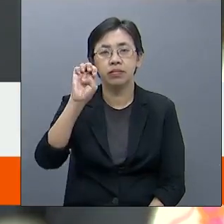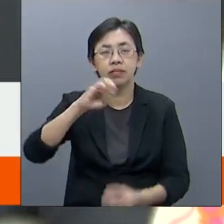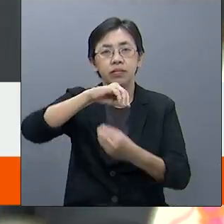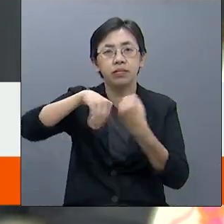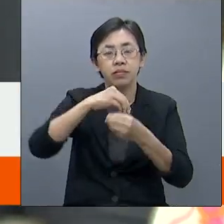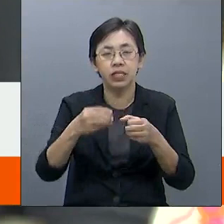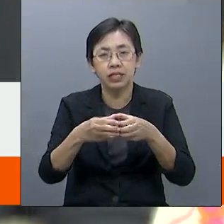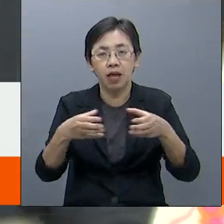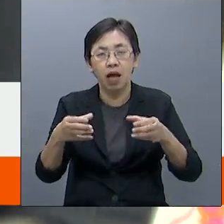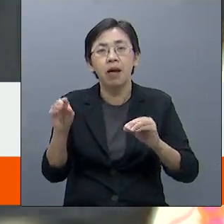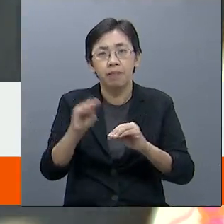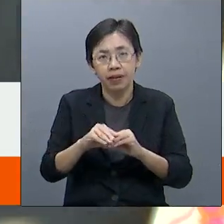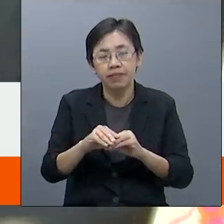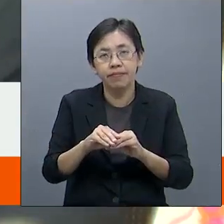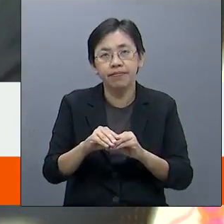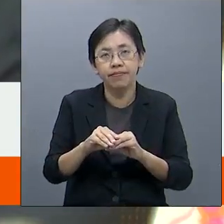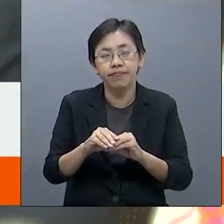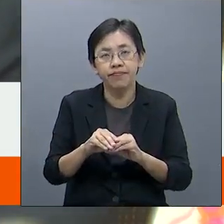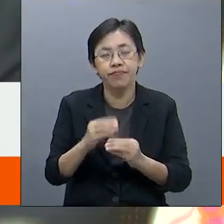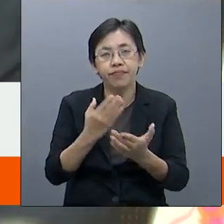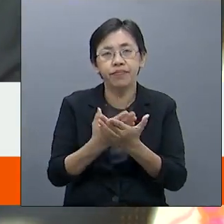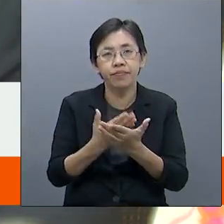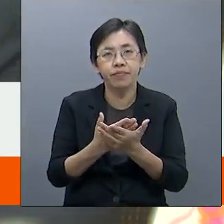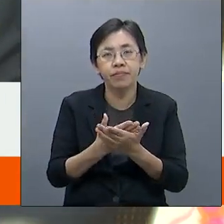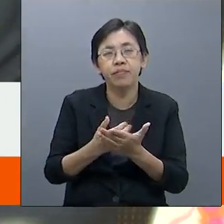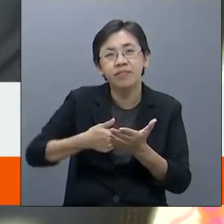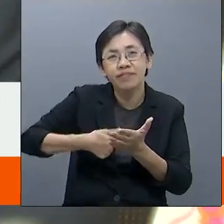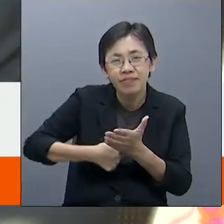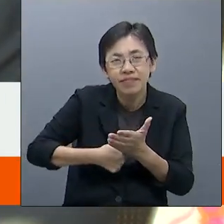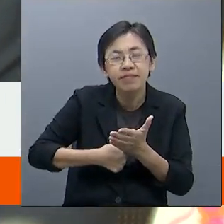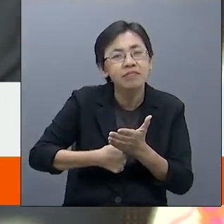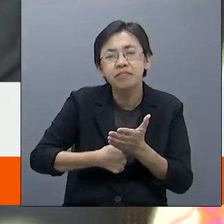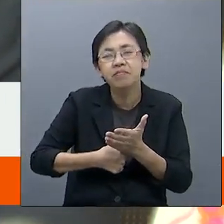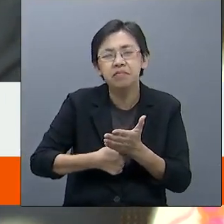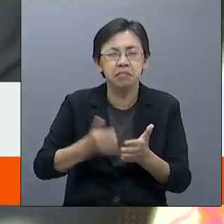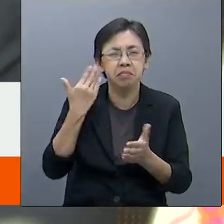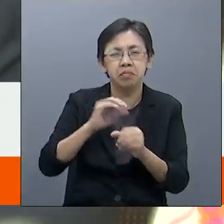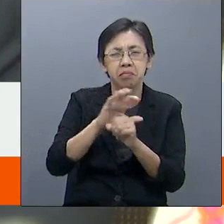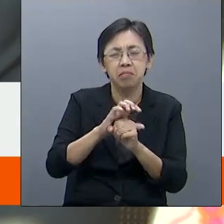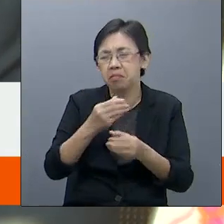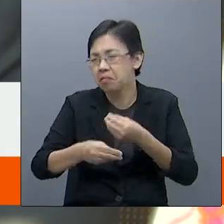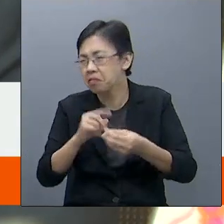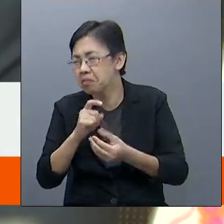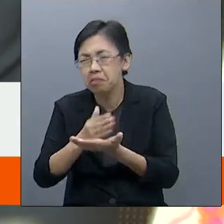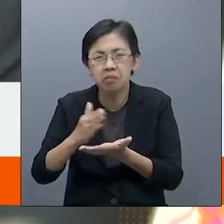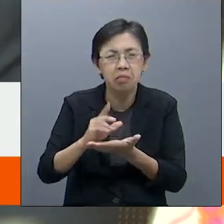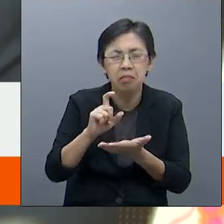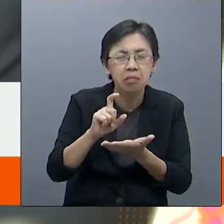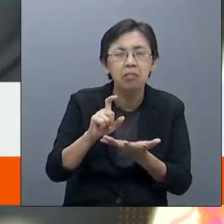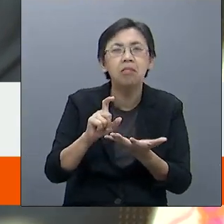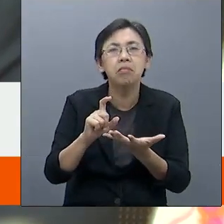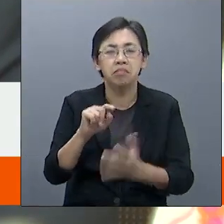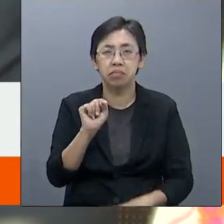มขึ้นเนี่ยนะครับนี่ที่เป็นหนี้ของที่เป็นหนี้เสียจากโควิดเนี่ยอันนี้อา